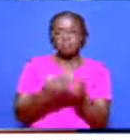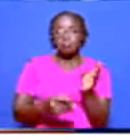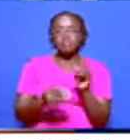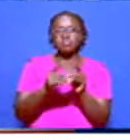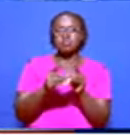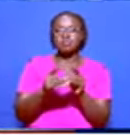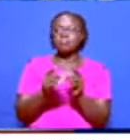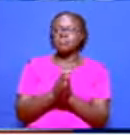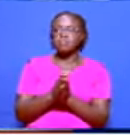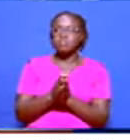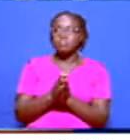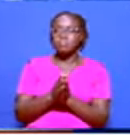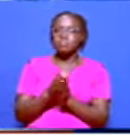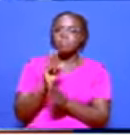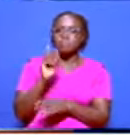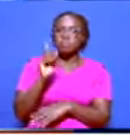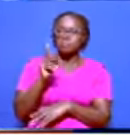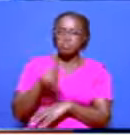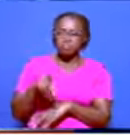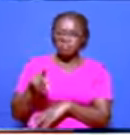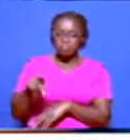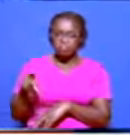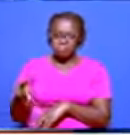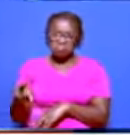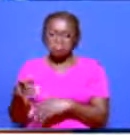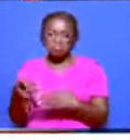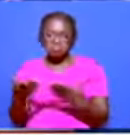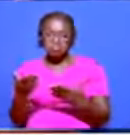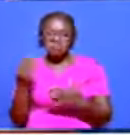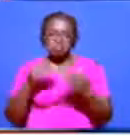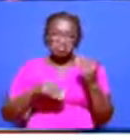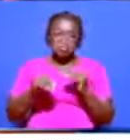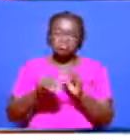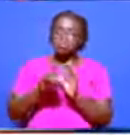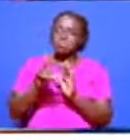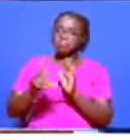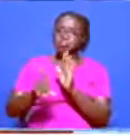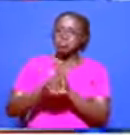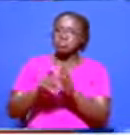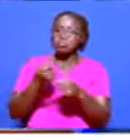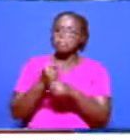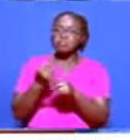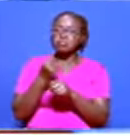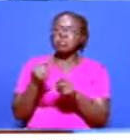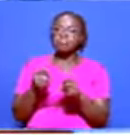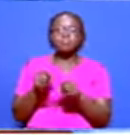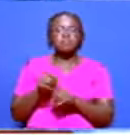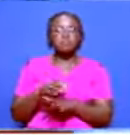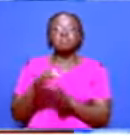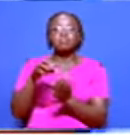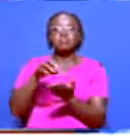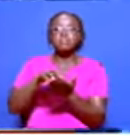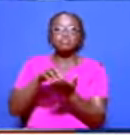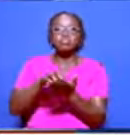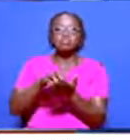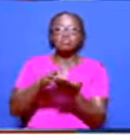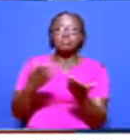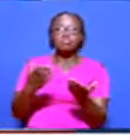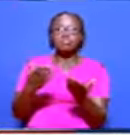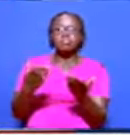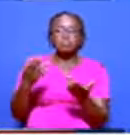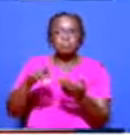wa jinai ilizindua kanuni za uchaguzi ili kuhakikisha mtiririko wa mashtaka ya kesi zinazofungamana na